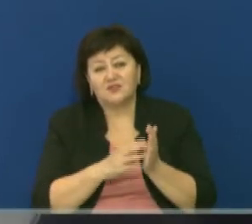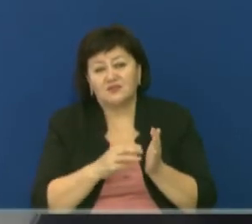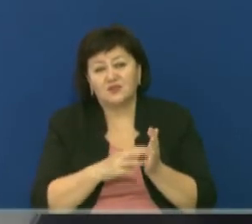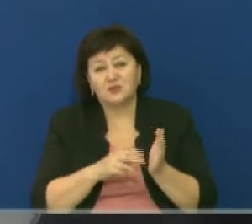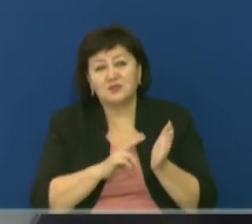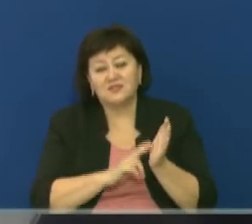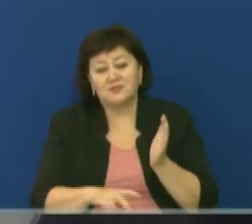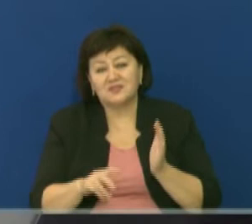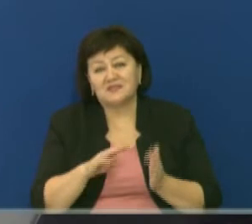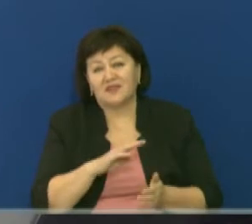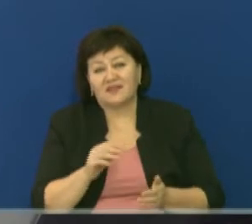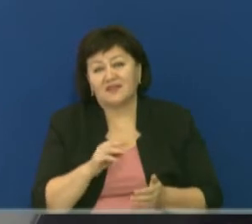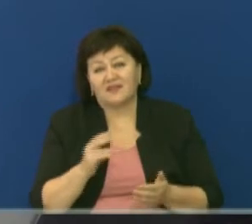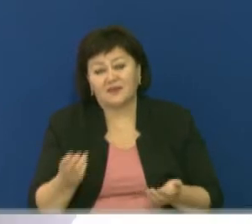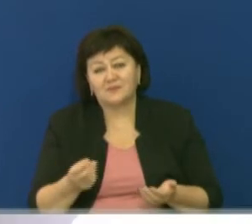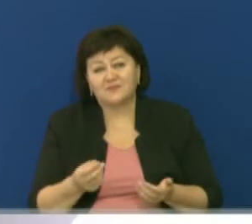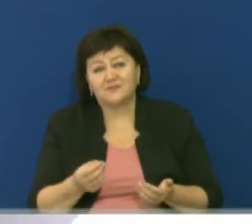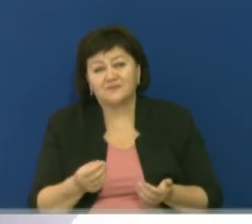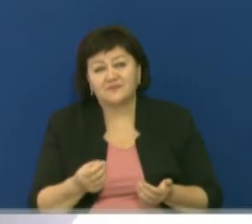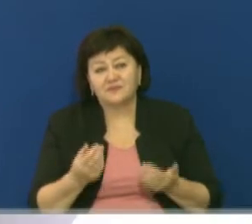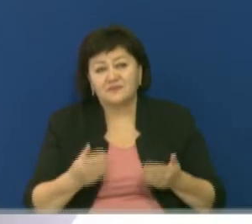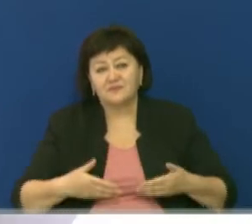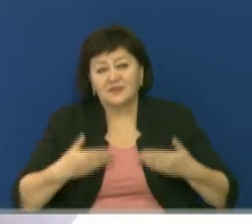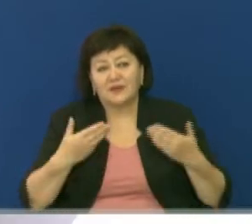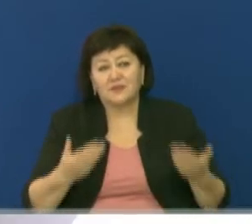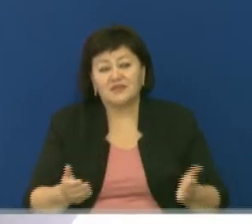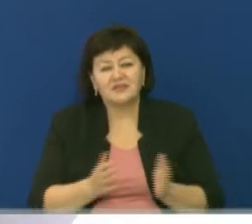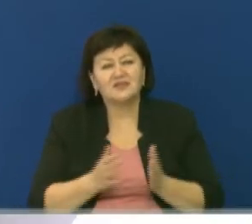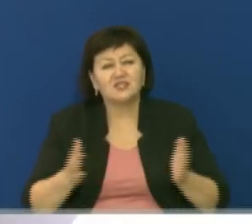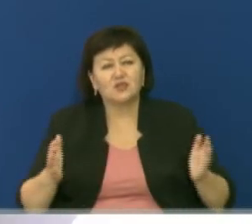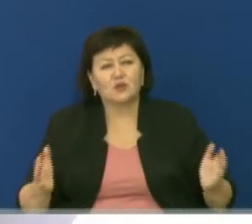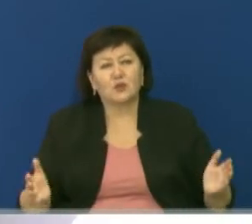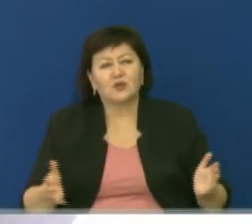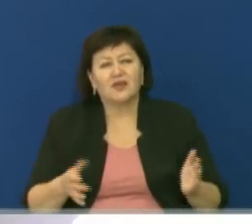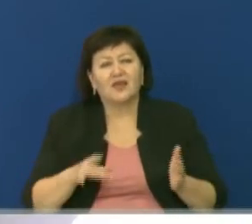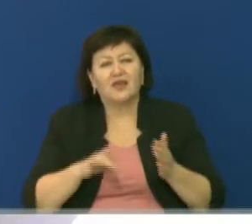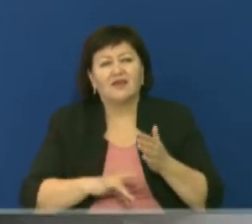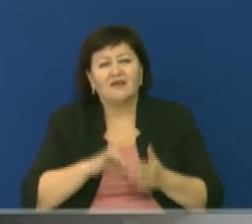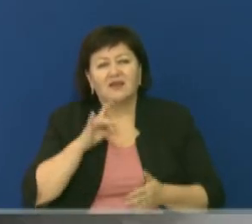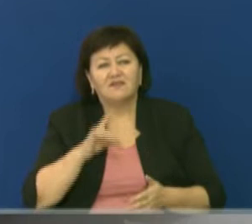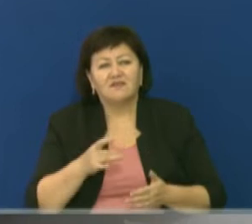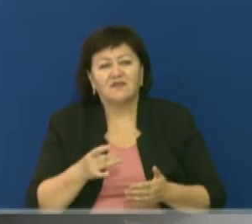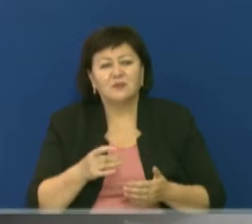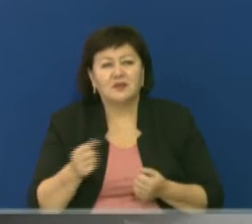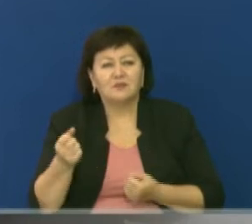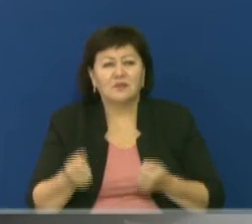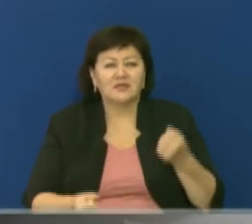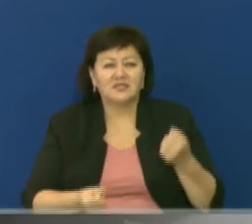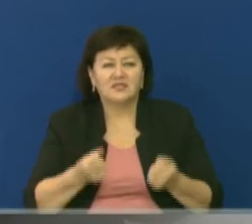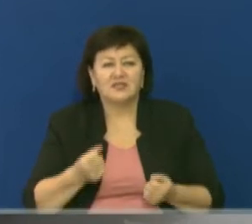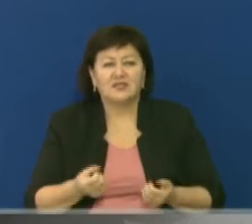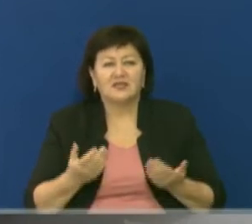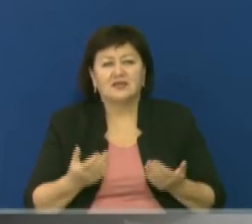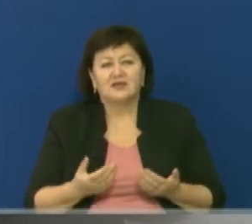тысяч тенге. В дилерских центрах «Лада» представлена широкая линейка моделей «Лада» от комфортных и доступных седанов до